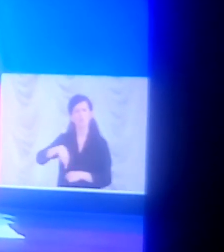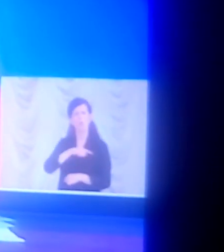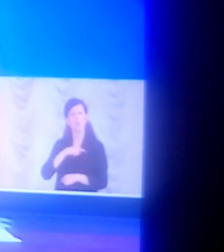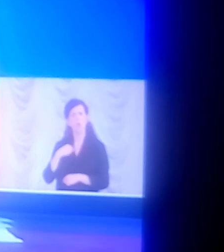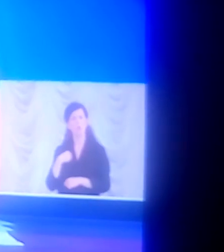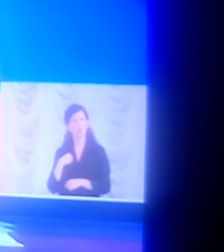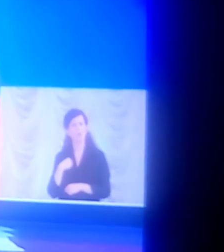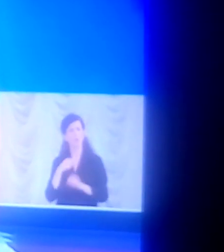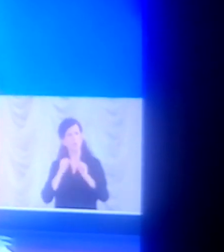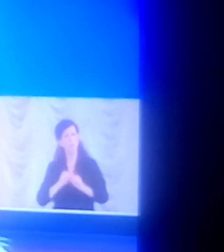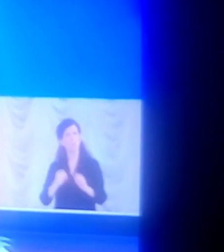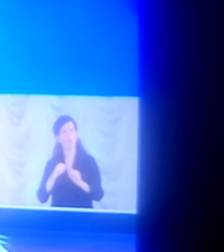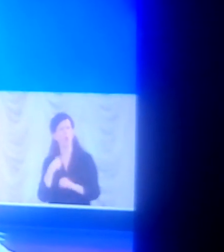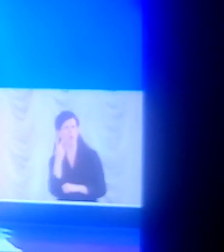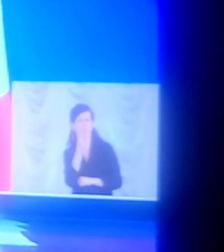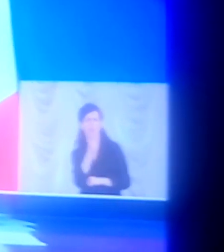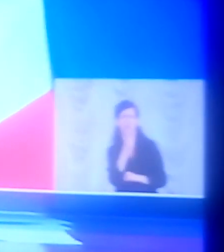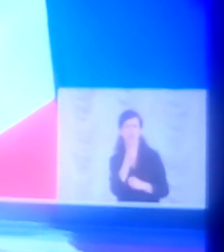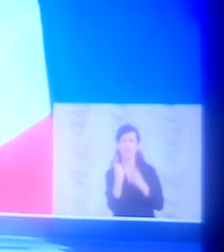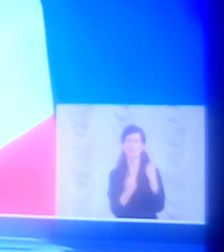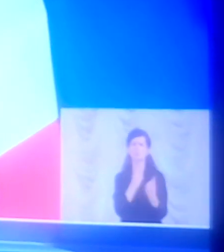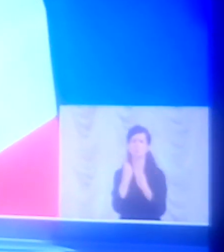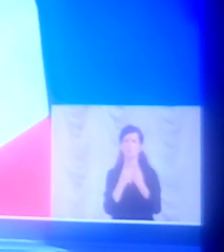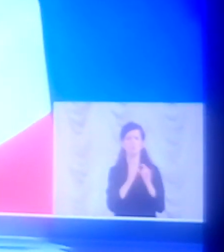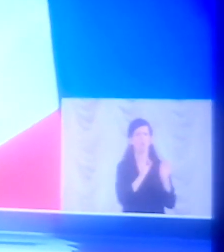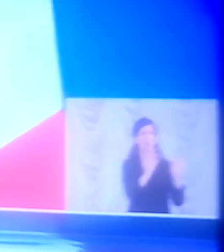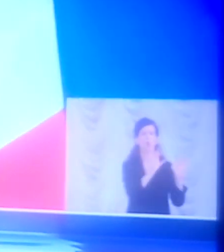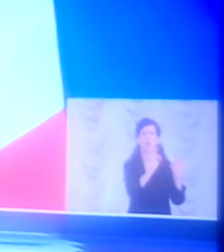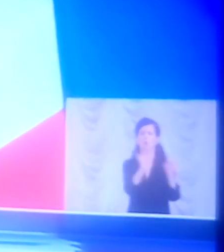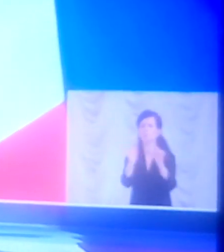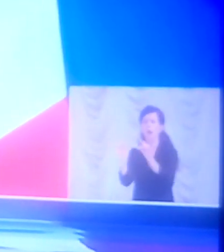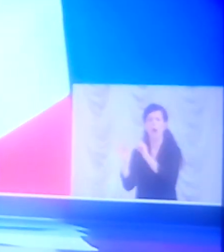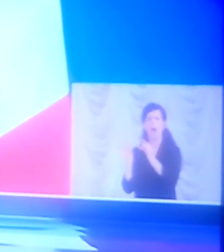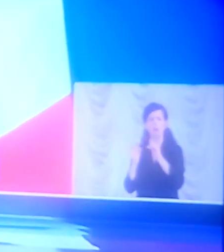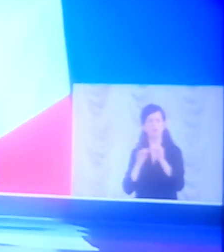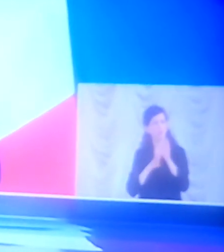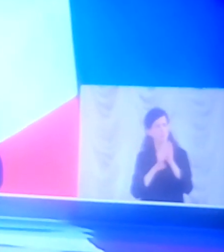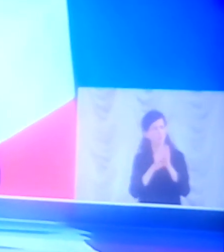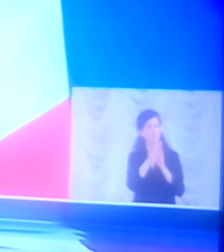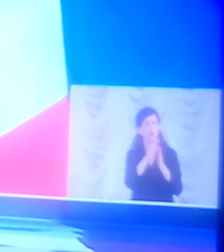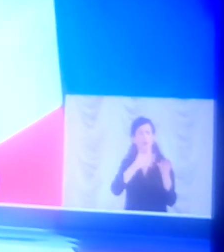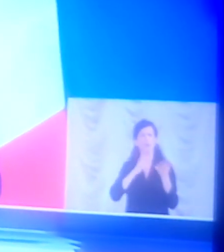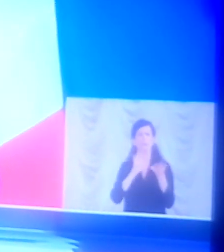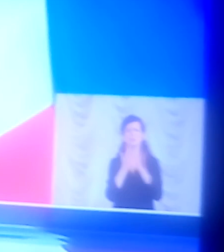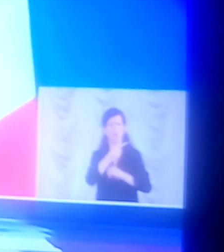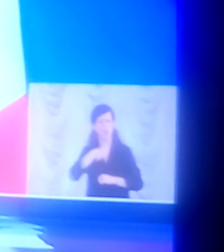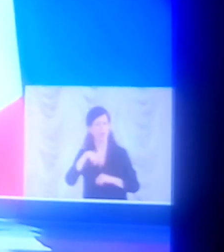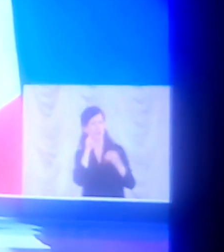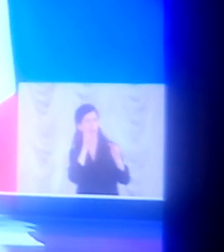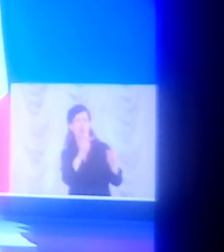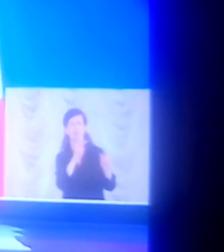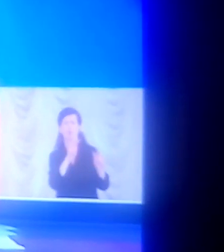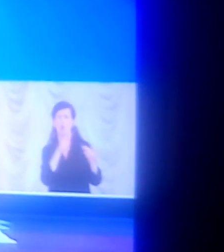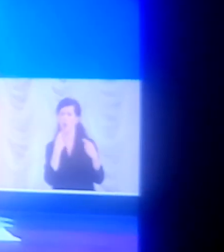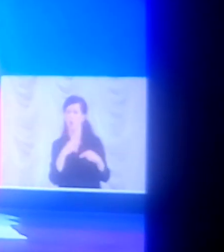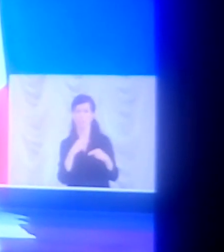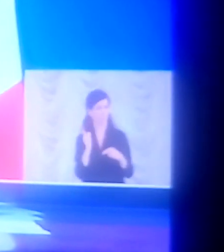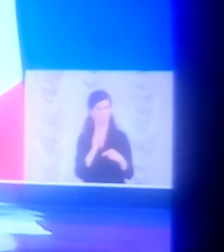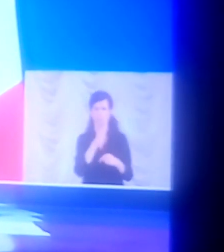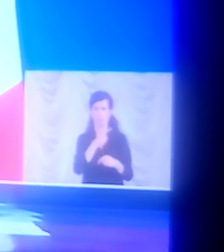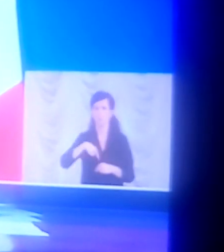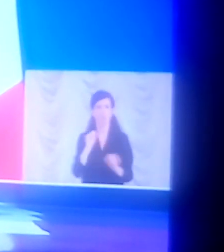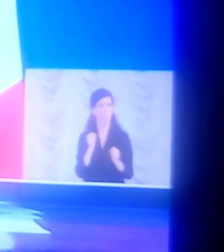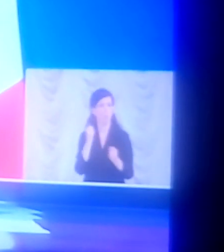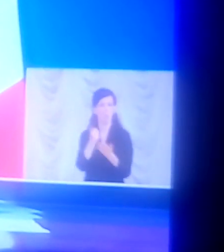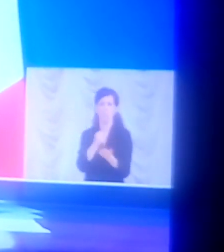una curva del contagio, un andamento che ci sfugga di mano, vada fuori controllo. E per